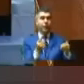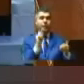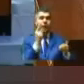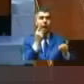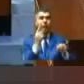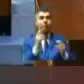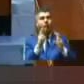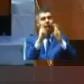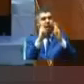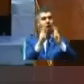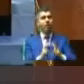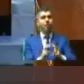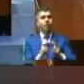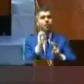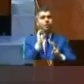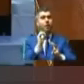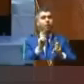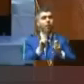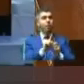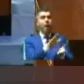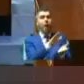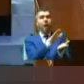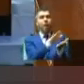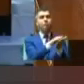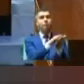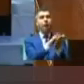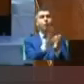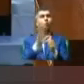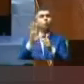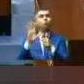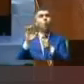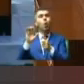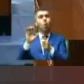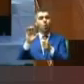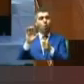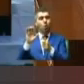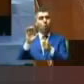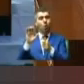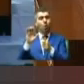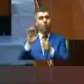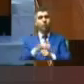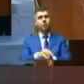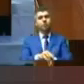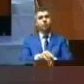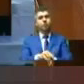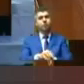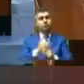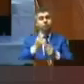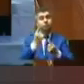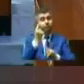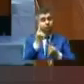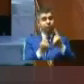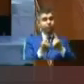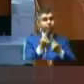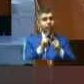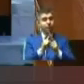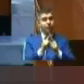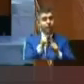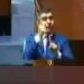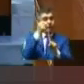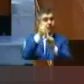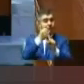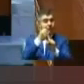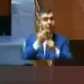عندنا المخزون ديال العملة الصعبة ديال 6 شهور، عندنا هادو هما لي بريغوكي او التحضيرات باش